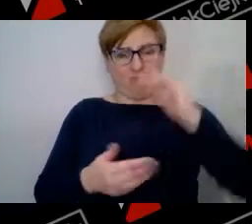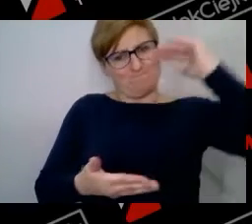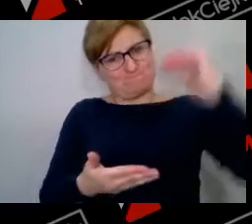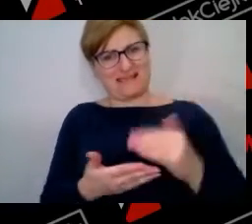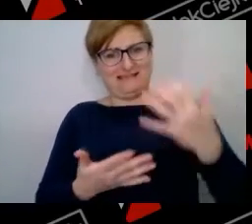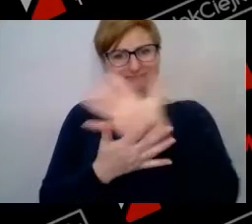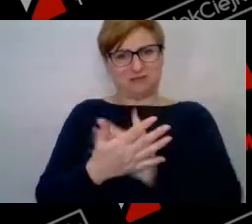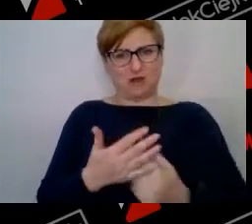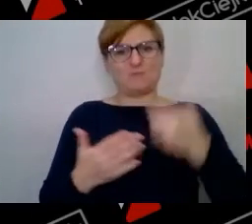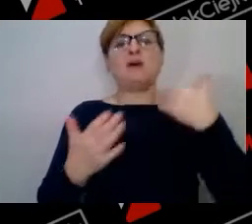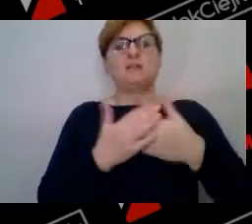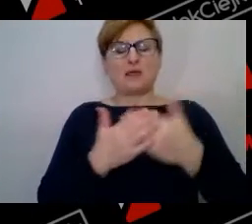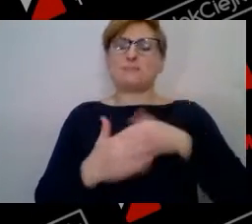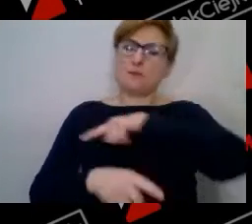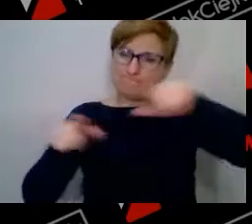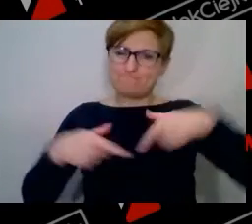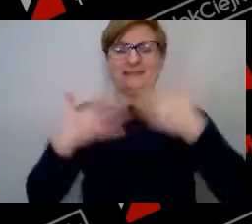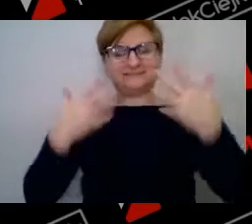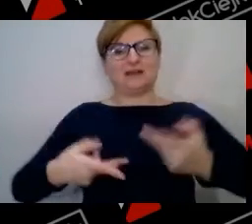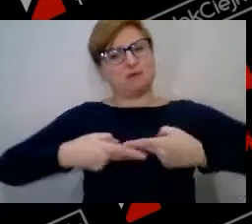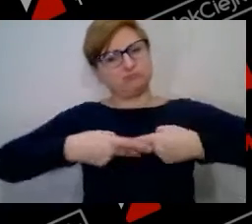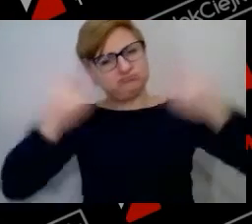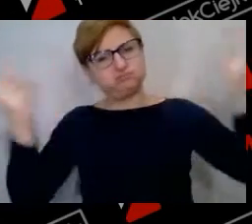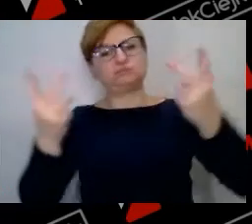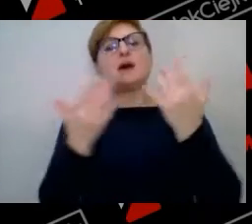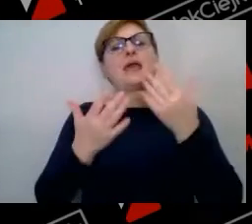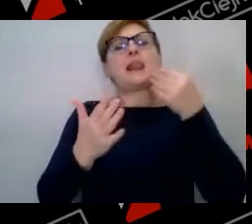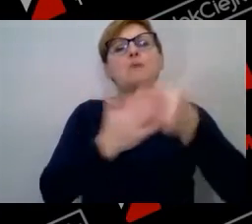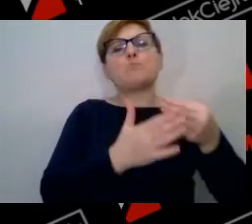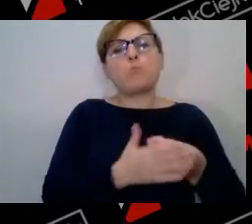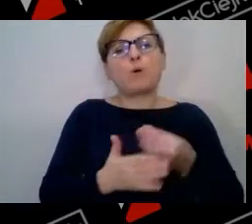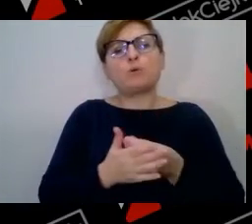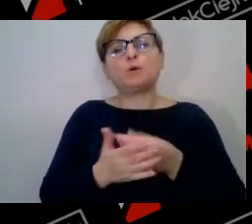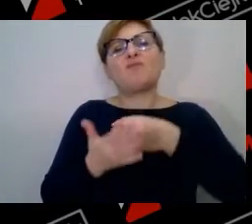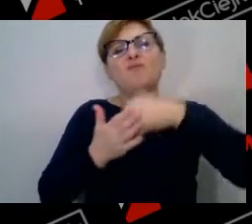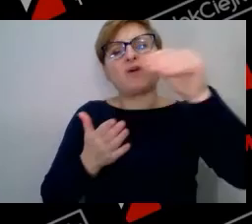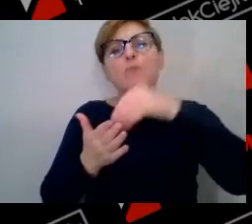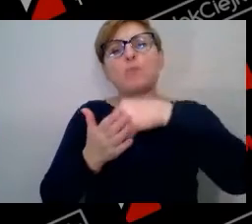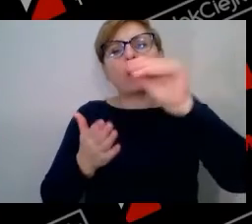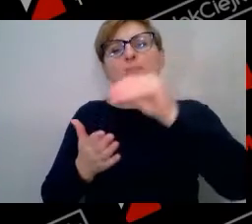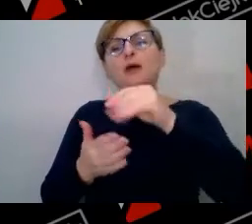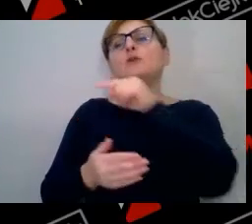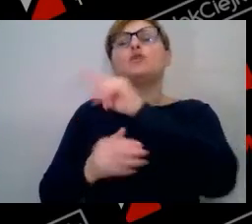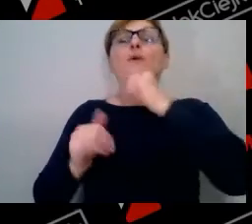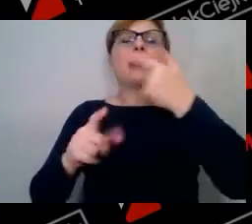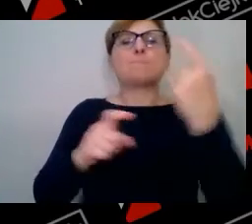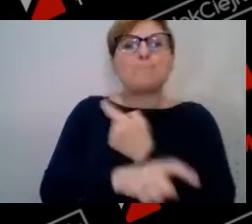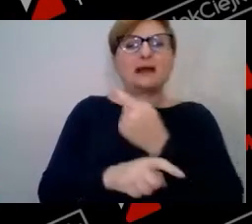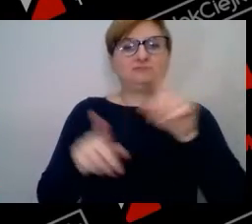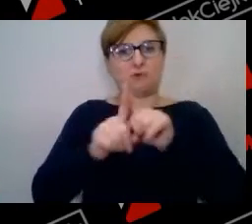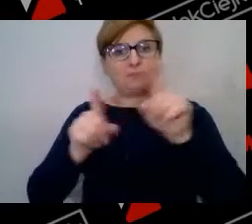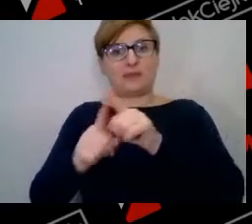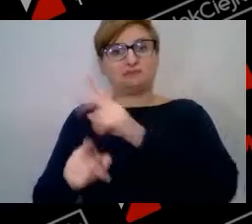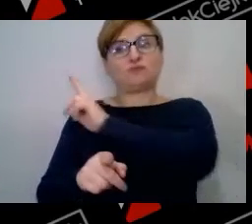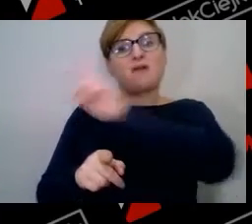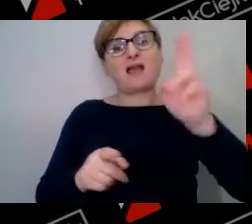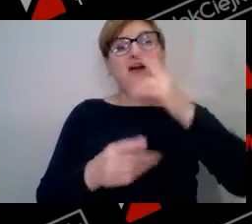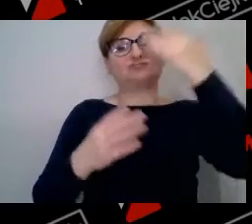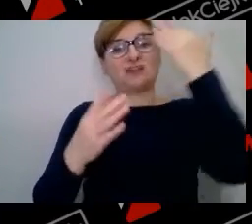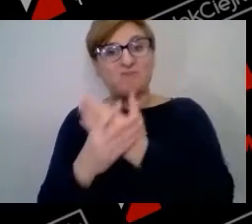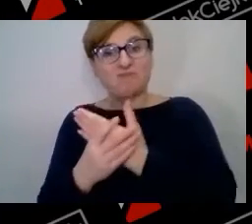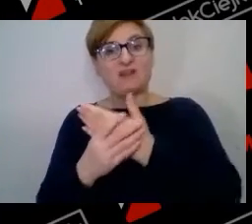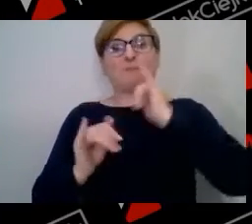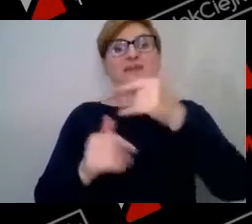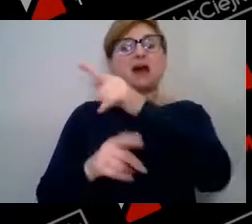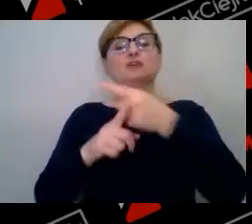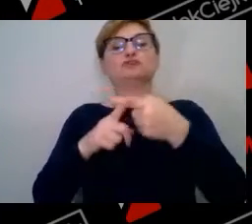obowiązek jawności płac w administracji i usługach publicznych finansowanych przez państwo, a także w każdej firmie czy spółce Skarbu Państwa na